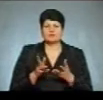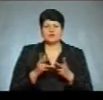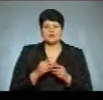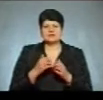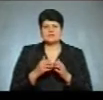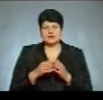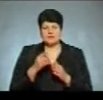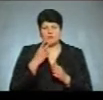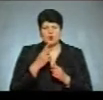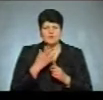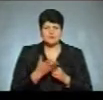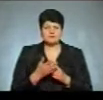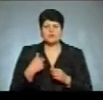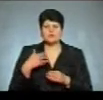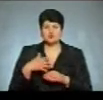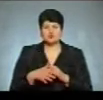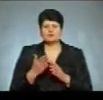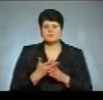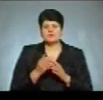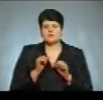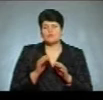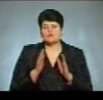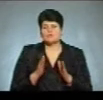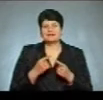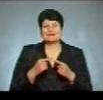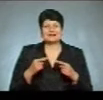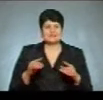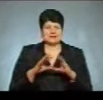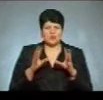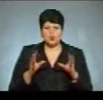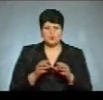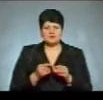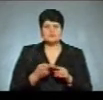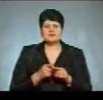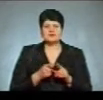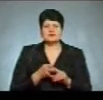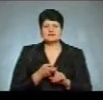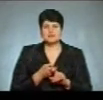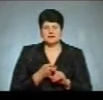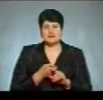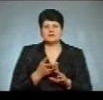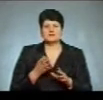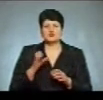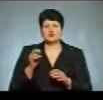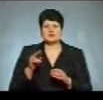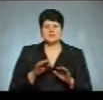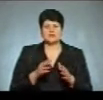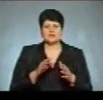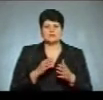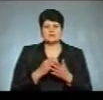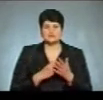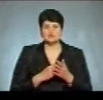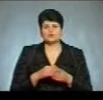показник. Ми розуміємо, що субсидія може мати різний обсяг. Це залежить від, зрозуміло, соціального статусу